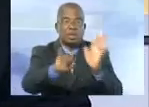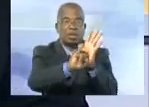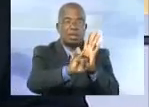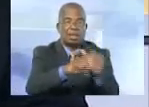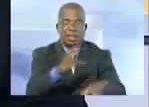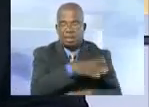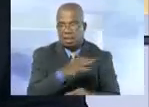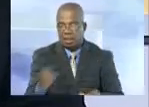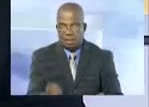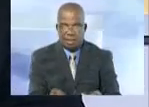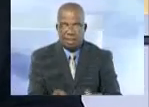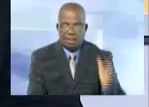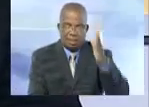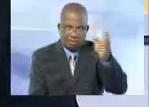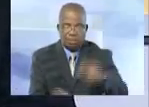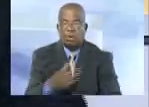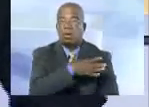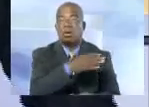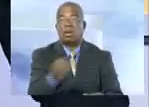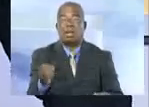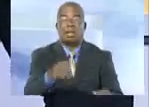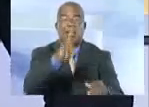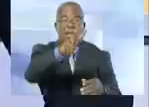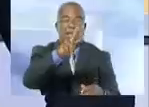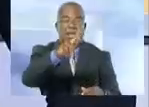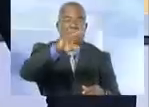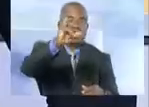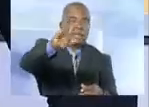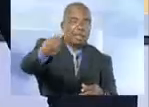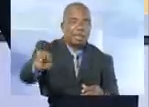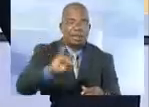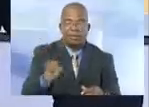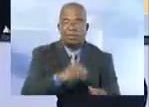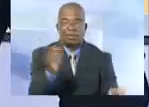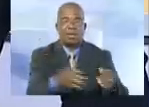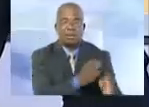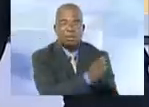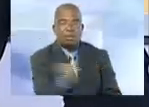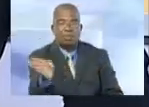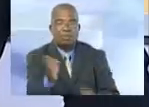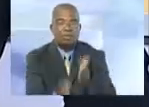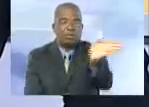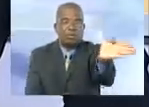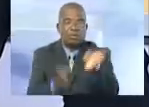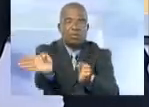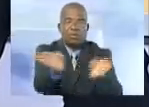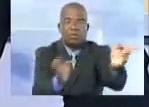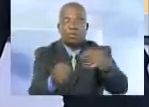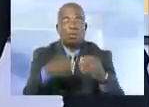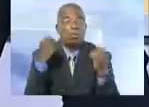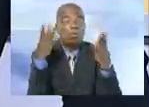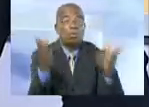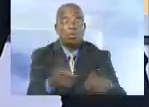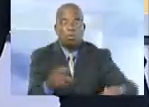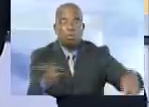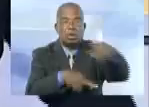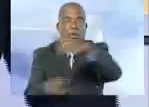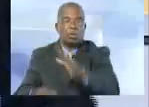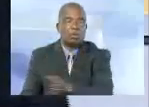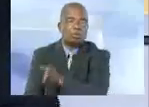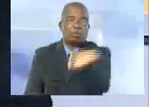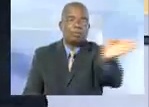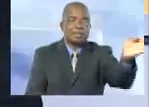Félix-Houphouët-Boigny de Cocody au quartier Les Jardins de la Riviera 2. Et pour maintenir le trafic dans la zone du projet, la Géroute a prévu des voies de déviation.